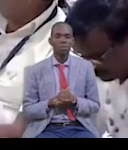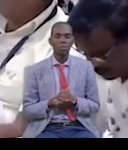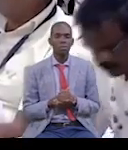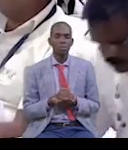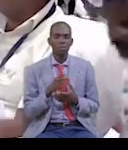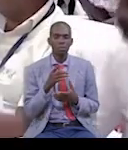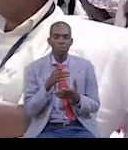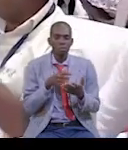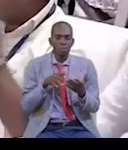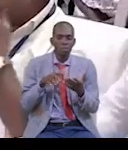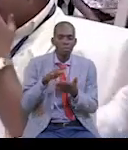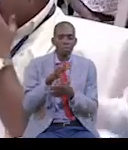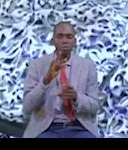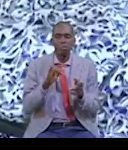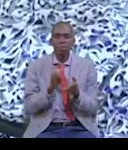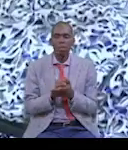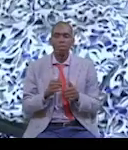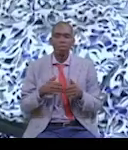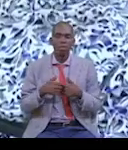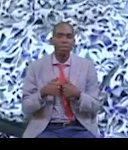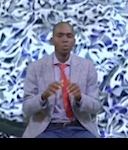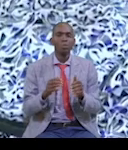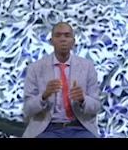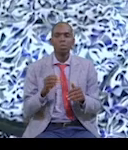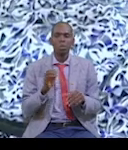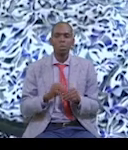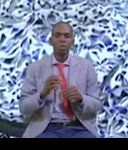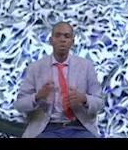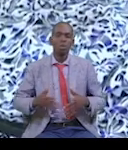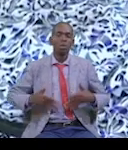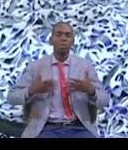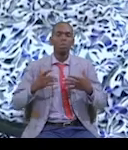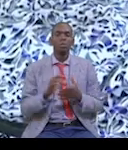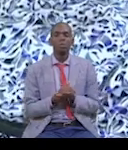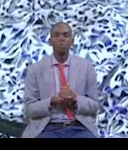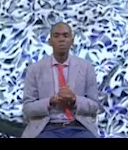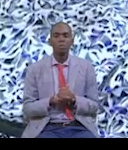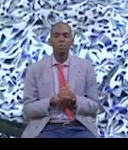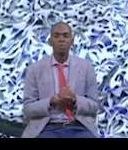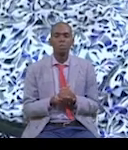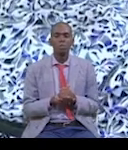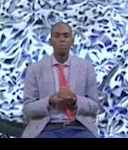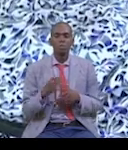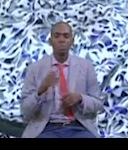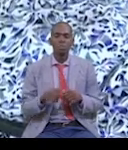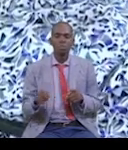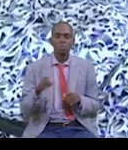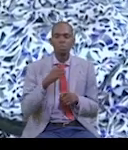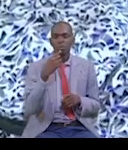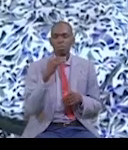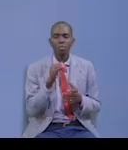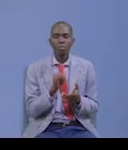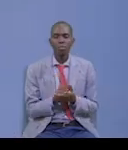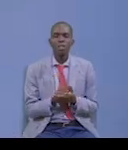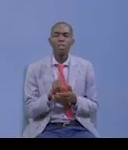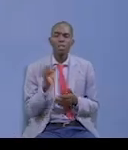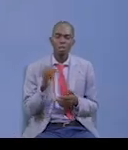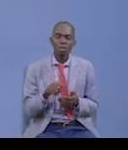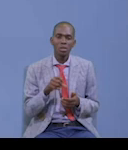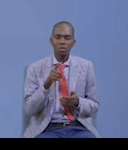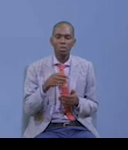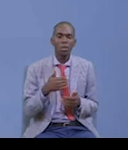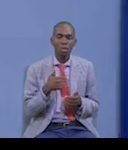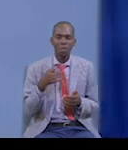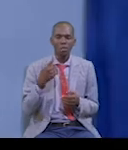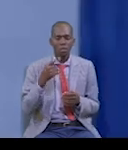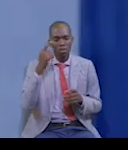that lose out in life. అటువంటి ప్రజలండి జీవితంలో ఎన్నో కోల్పోతారు. But he said, yes, you can have the boat. కానీ వారు ఏమన్నారు తెలుసా?